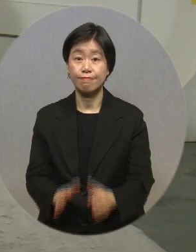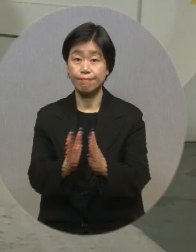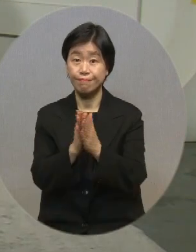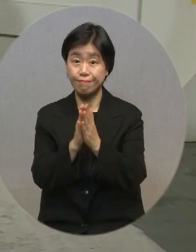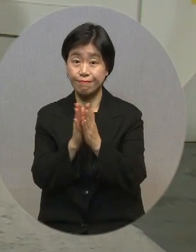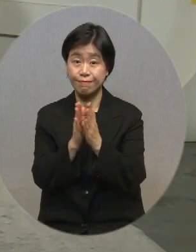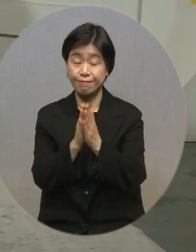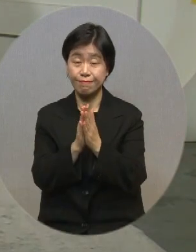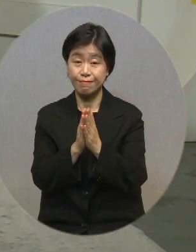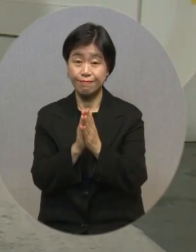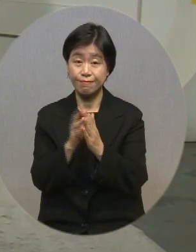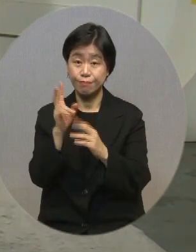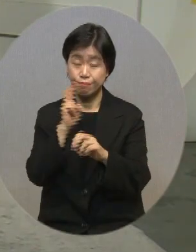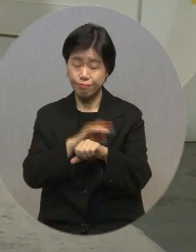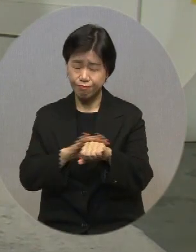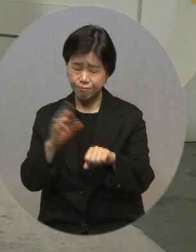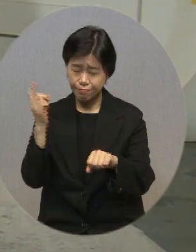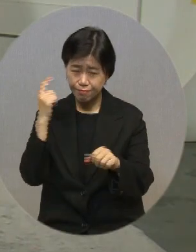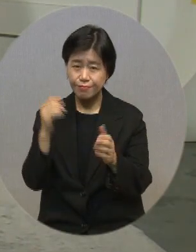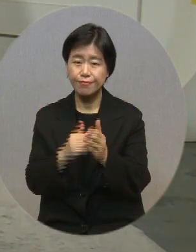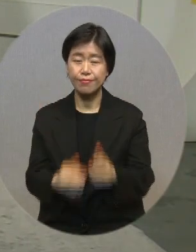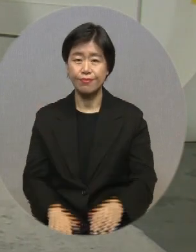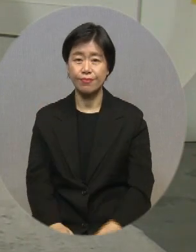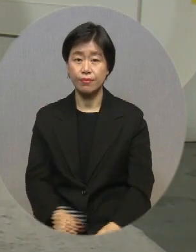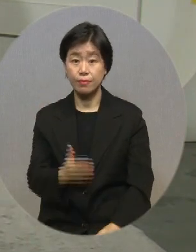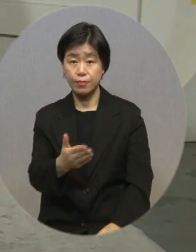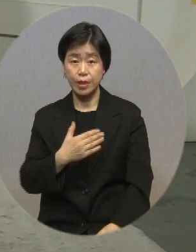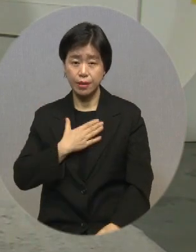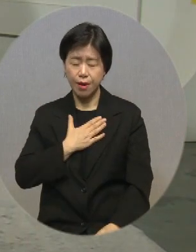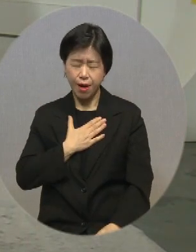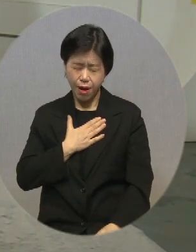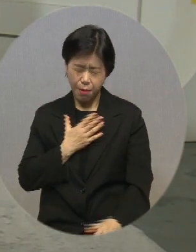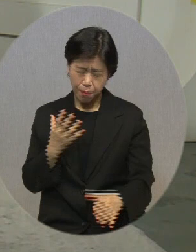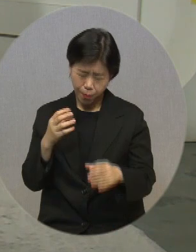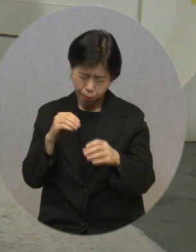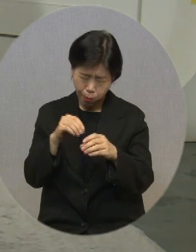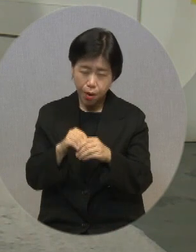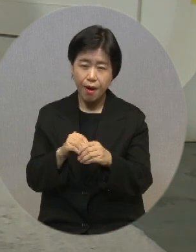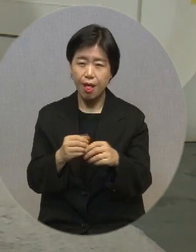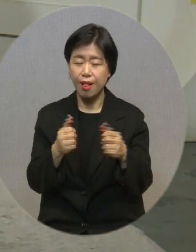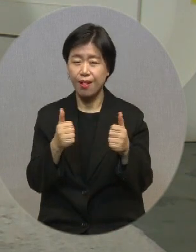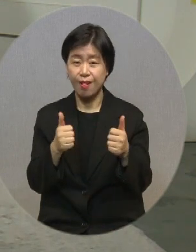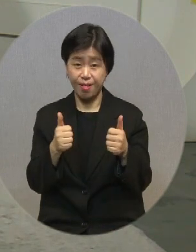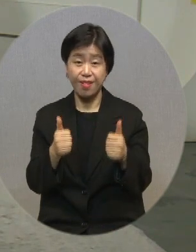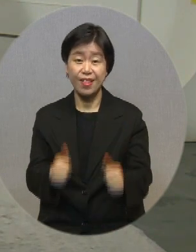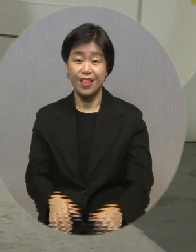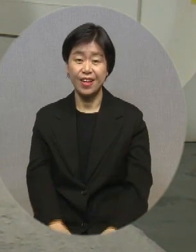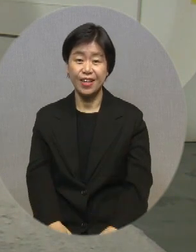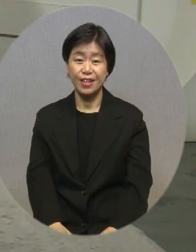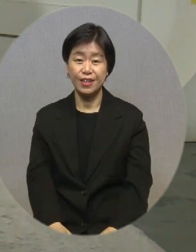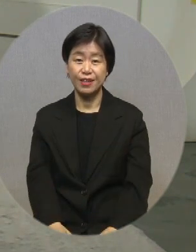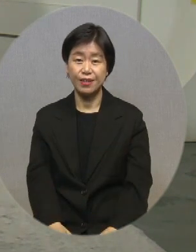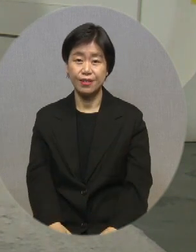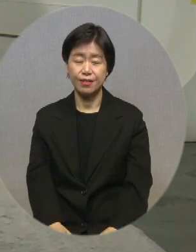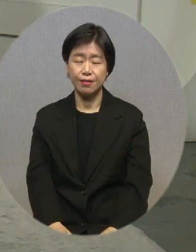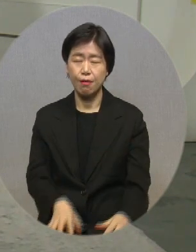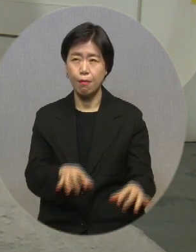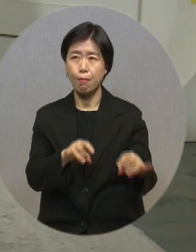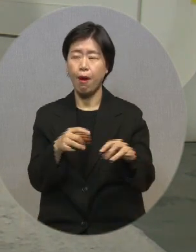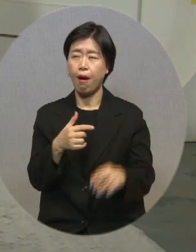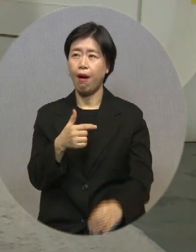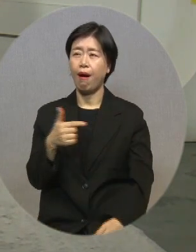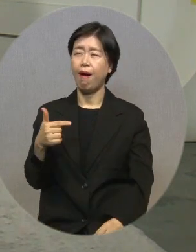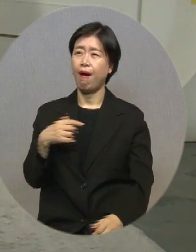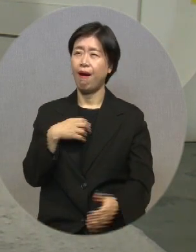아이 잘 들었어요. 아주 그냥 감정을 구구절절히 그냥 그 표현하시는 게 가슴에